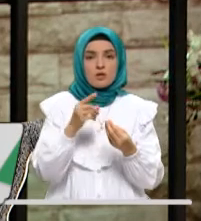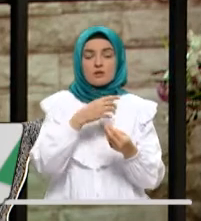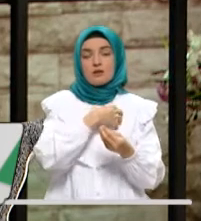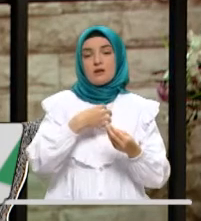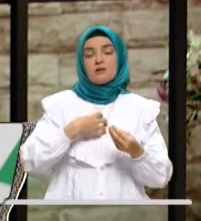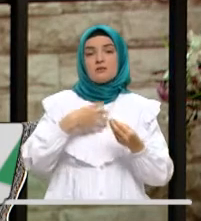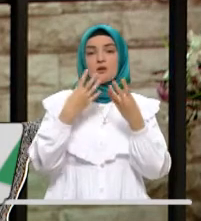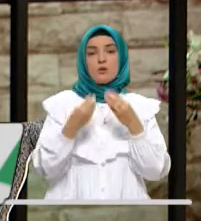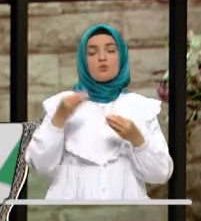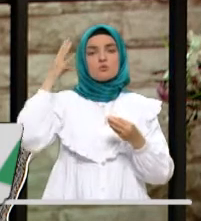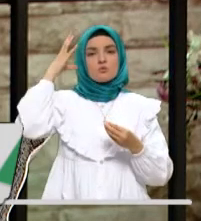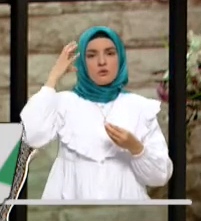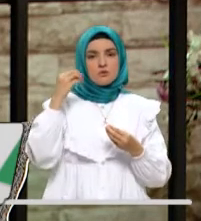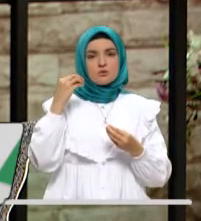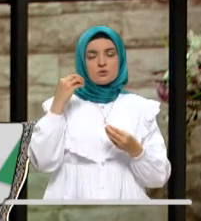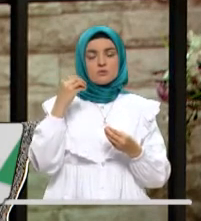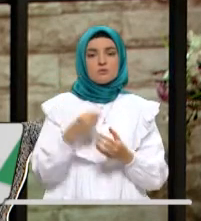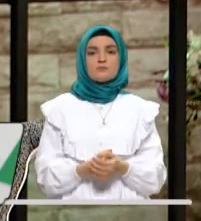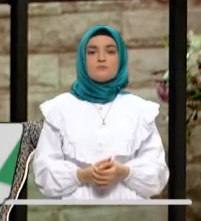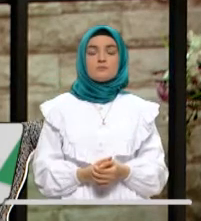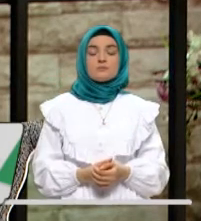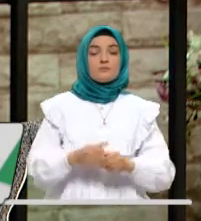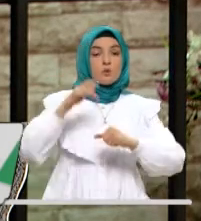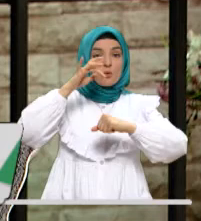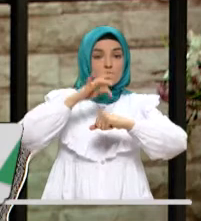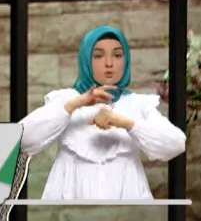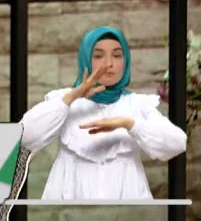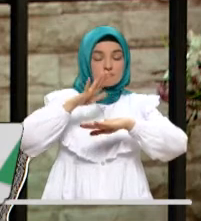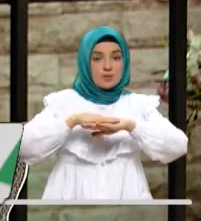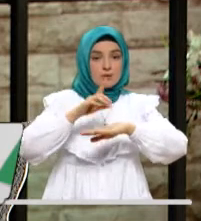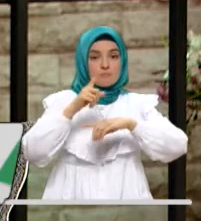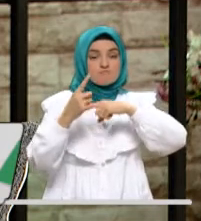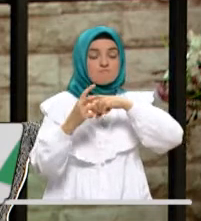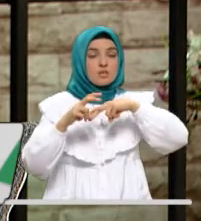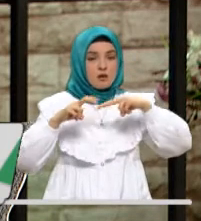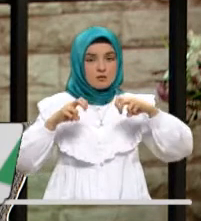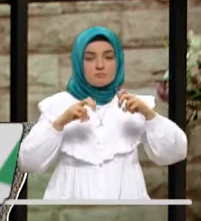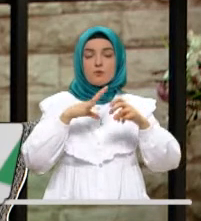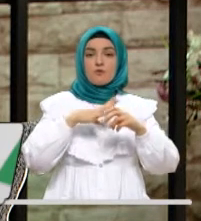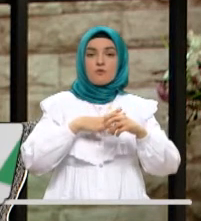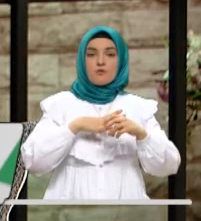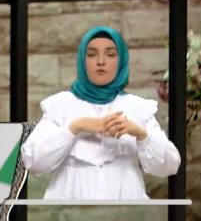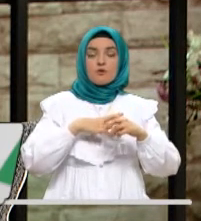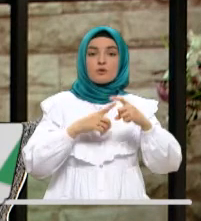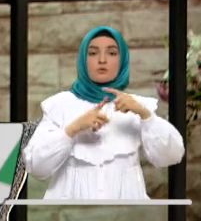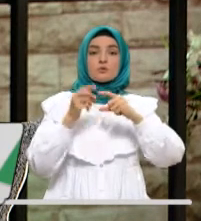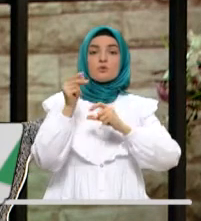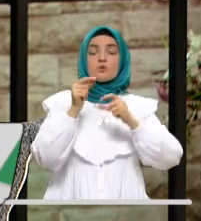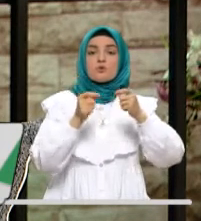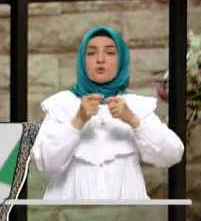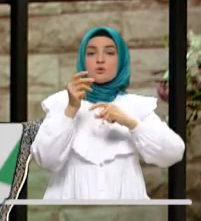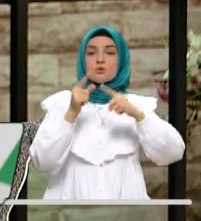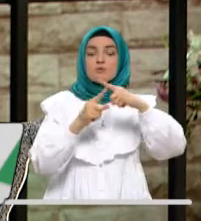Yani yine ülkemizde yapılan bir araştırmada TÜBİTAK Bilim